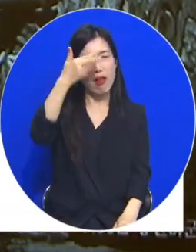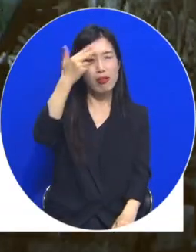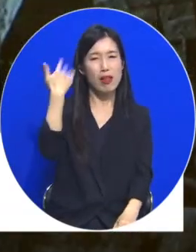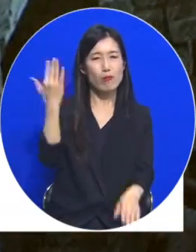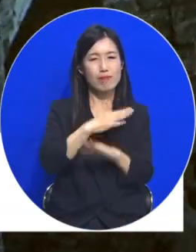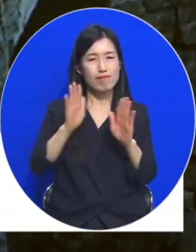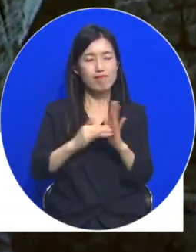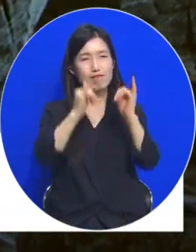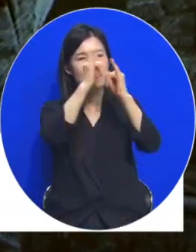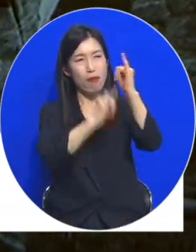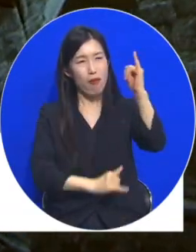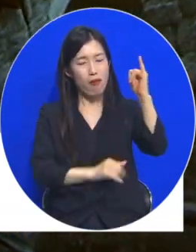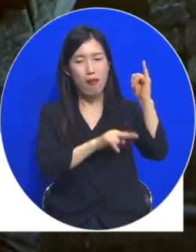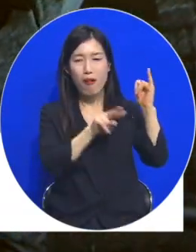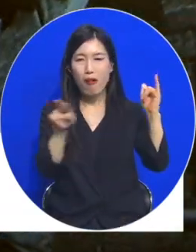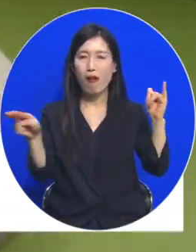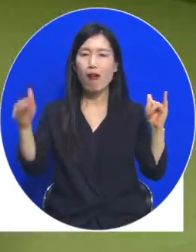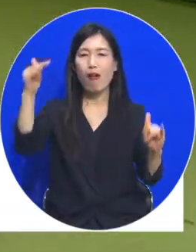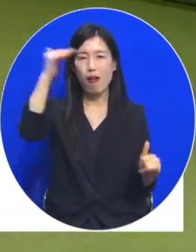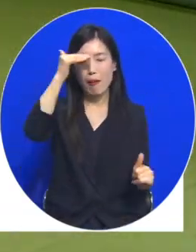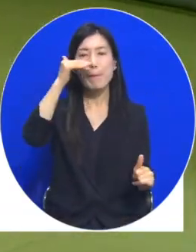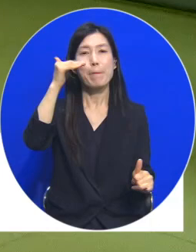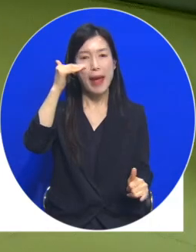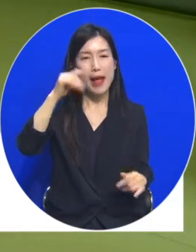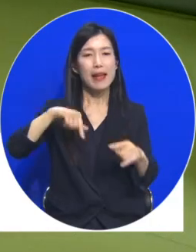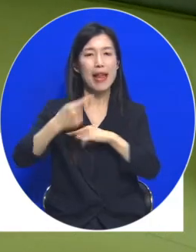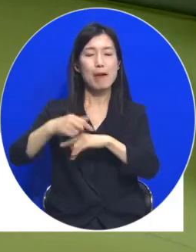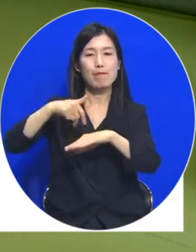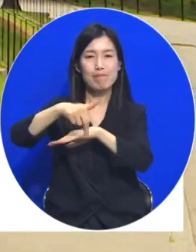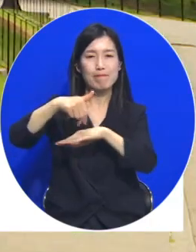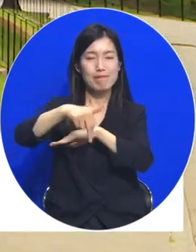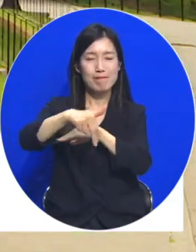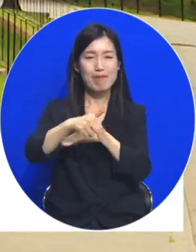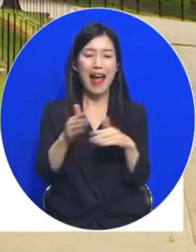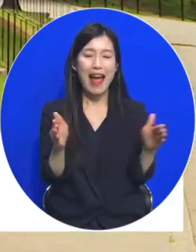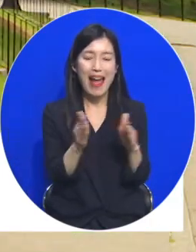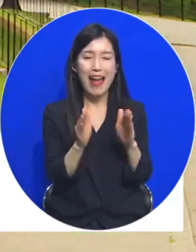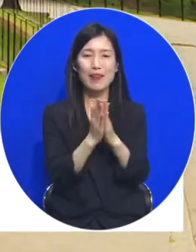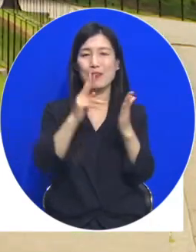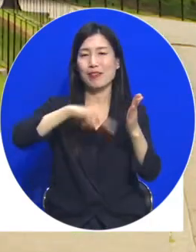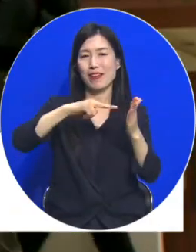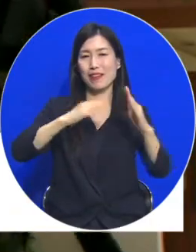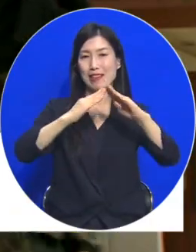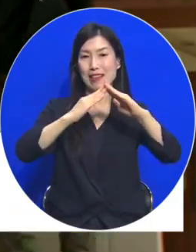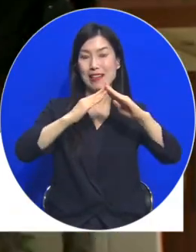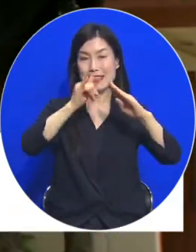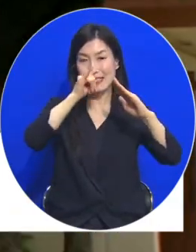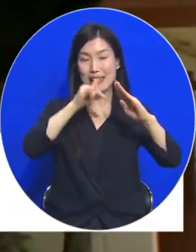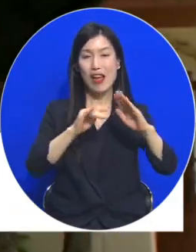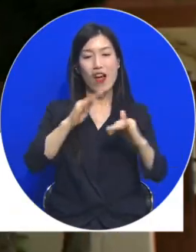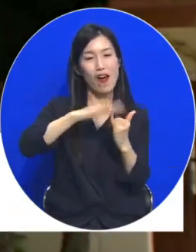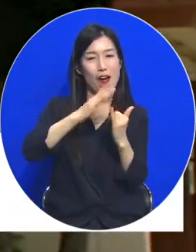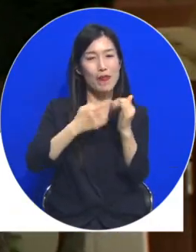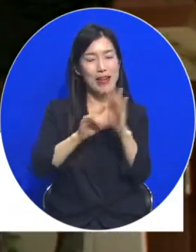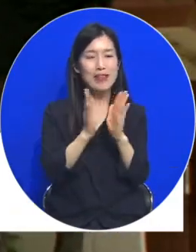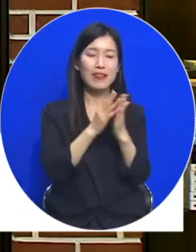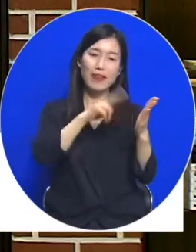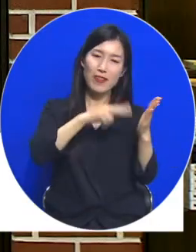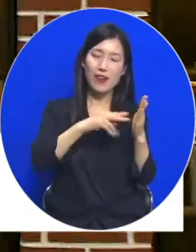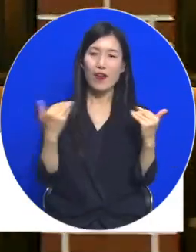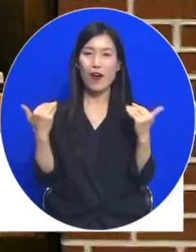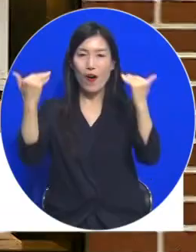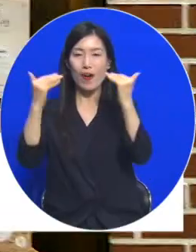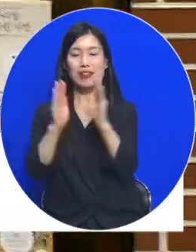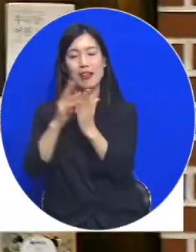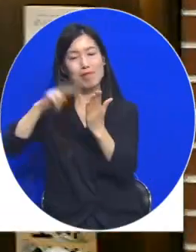과거와 현재 미래를 볼수 있습니다. 이어서 작은 도서관, 용산서가가 보입니다. 어린이를 위한 동화와 어른을